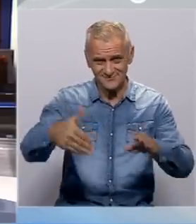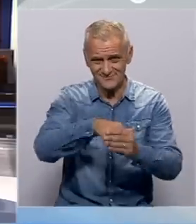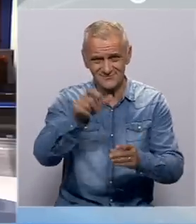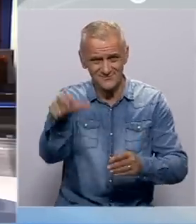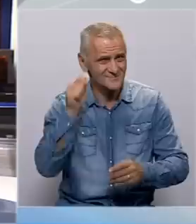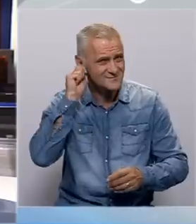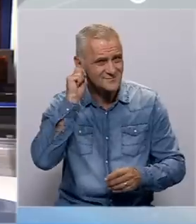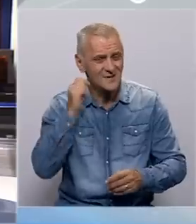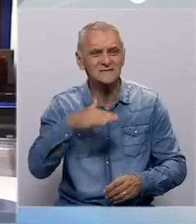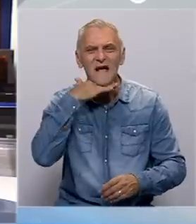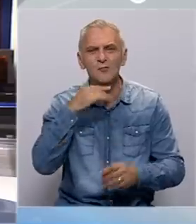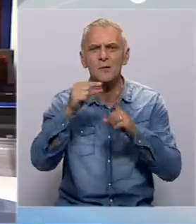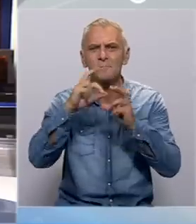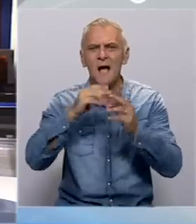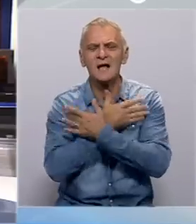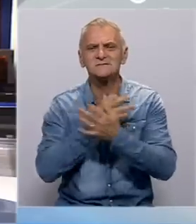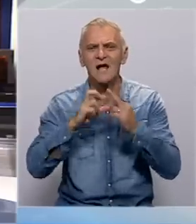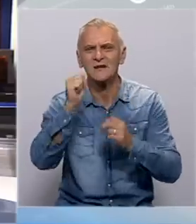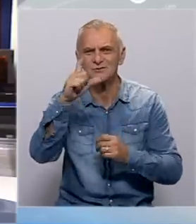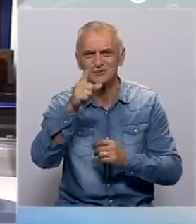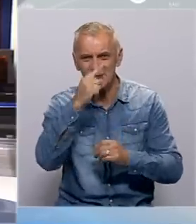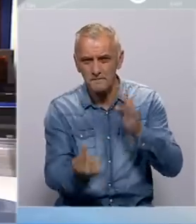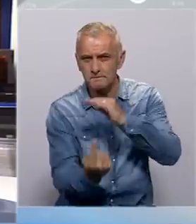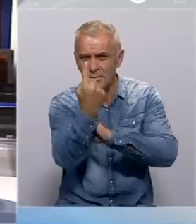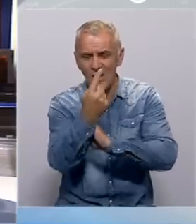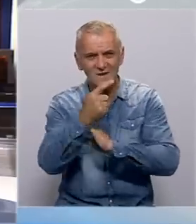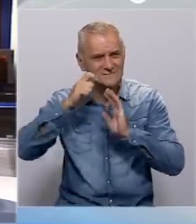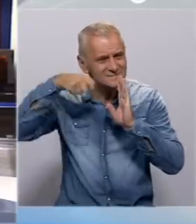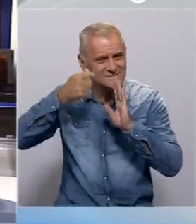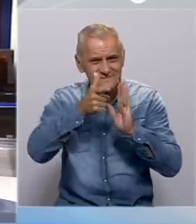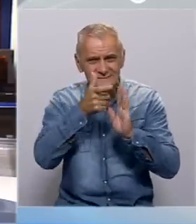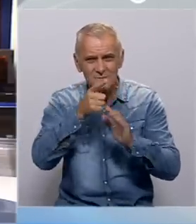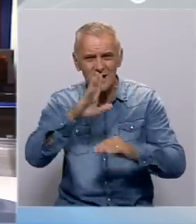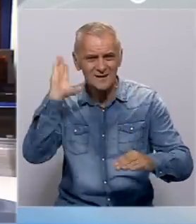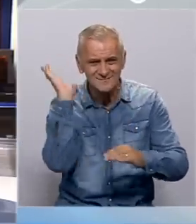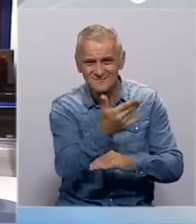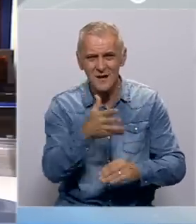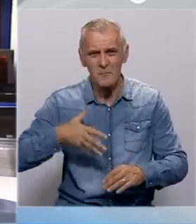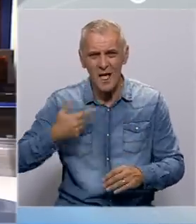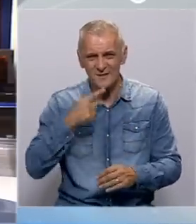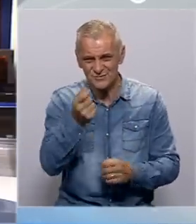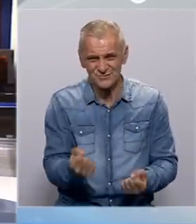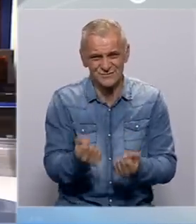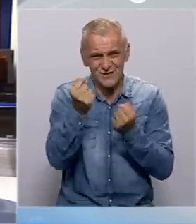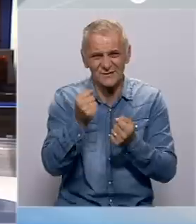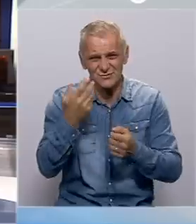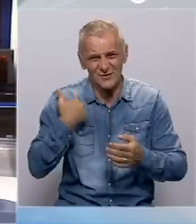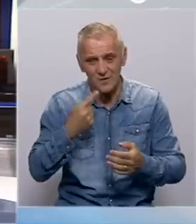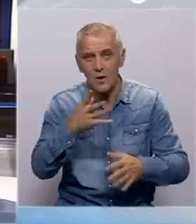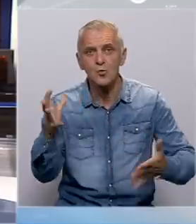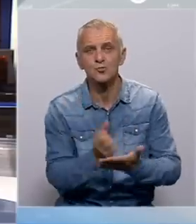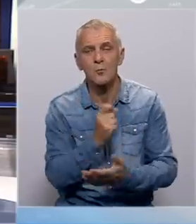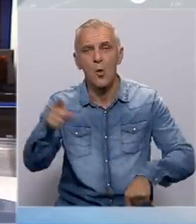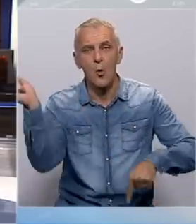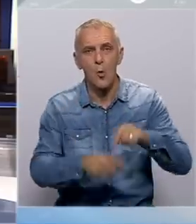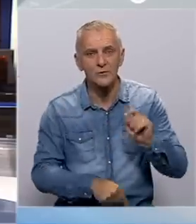Zaposlenica Zavoda Pazarić, koja se pojavljuje na snimku u kojem udara mladića s poteškoćama u razvoju, dobila je otkaz, potvrdio je